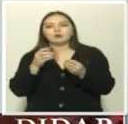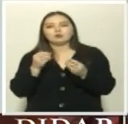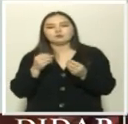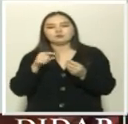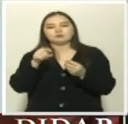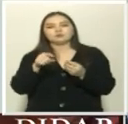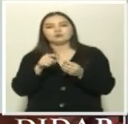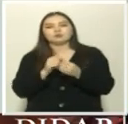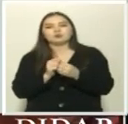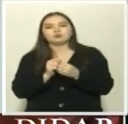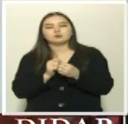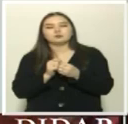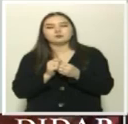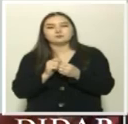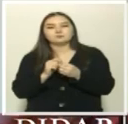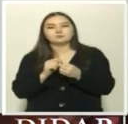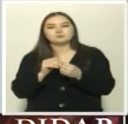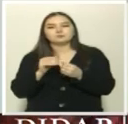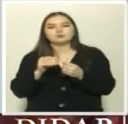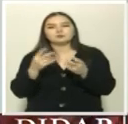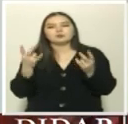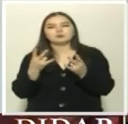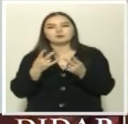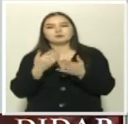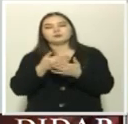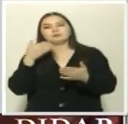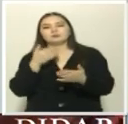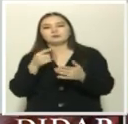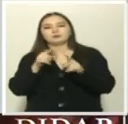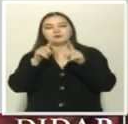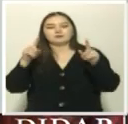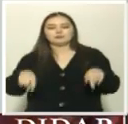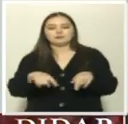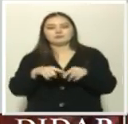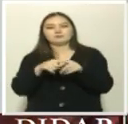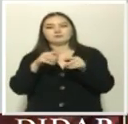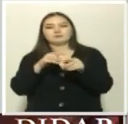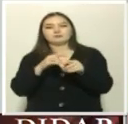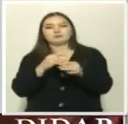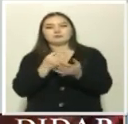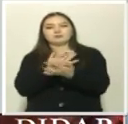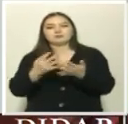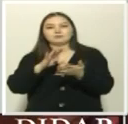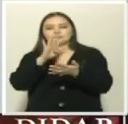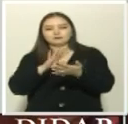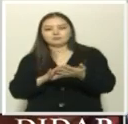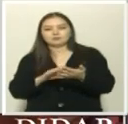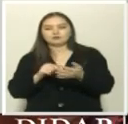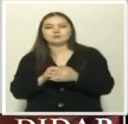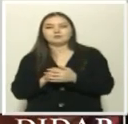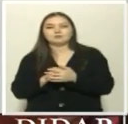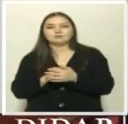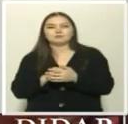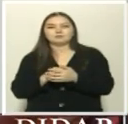После этого это будет оформляться дополнительная заявка, после чего эта заявка будет направлена